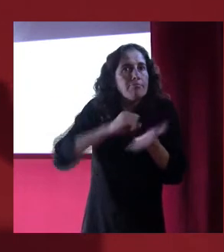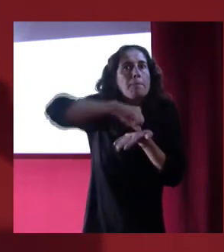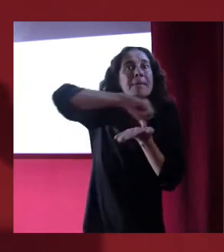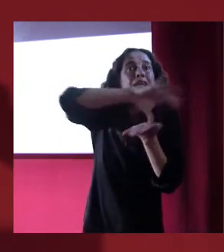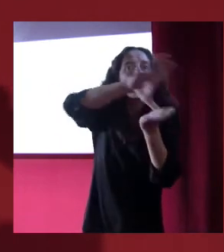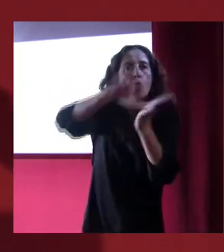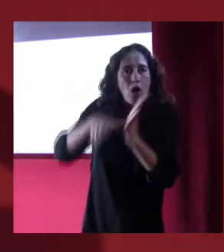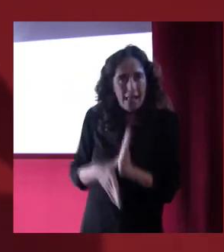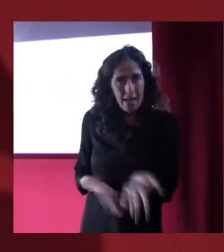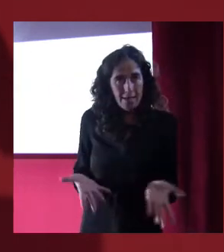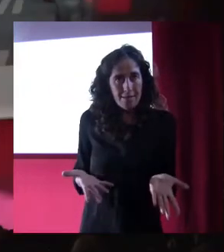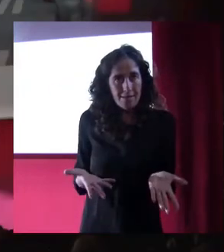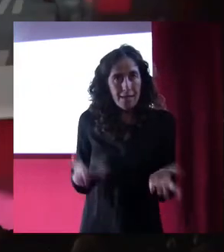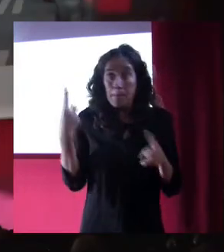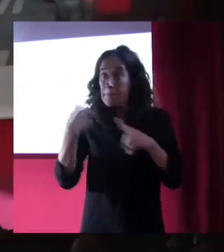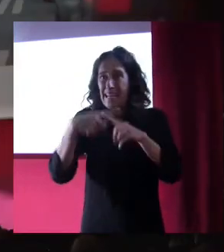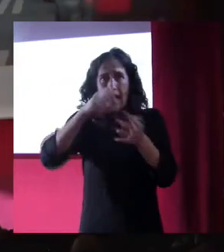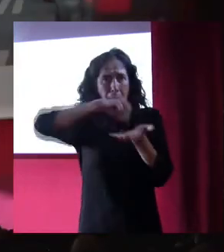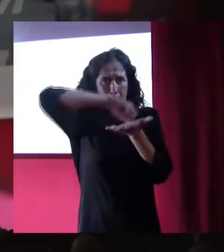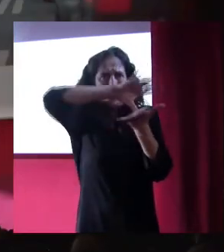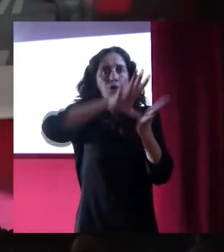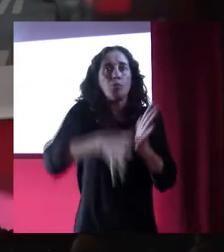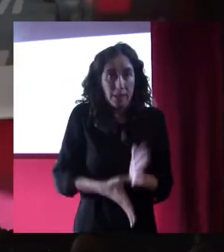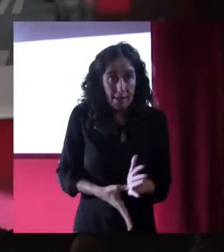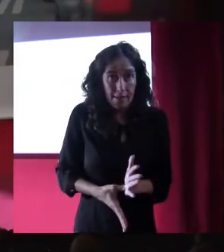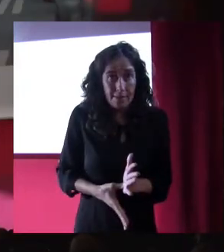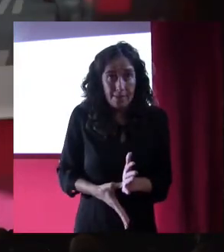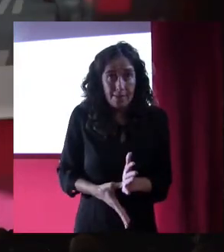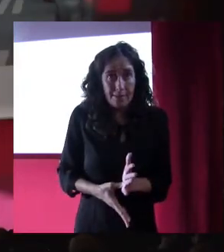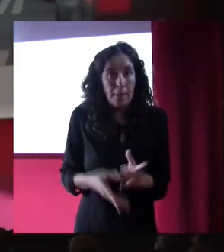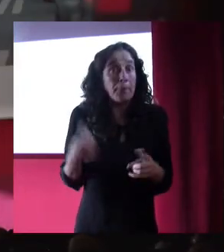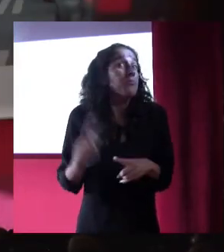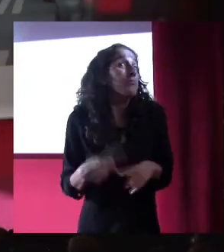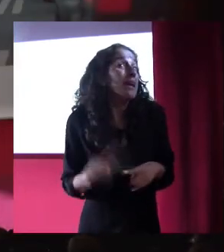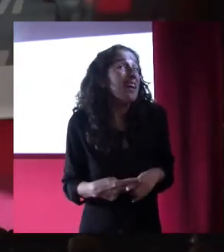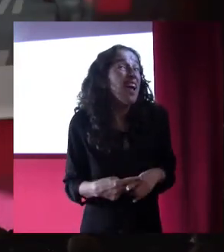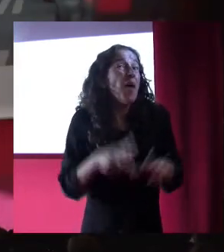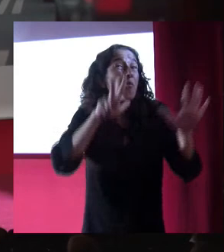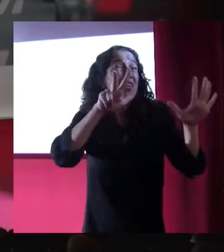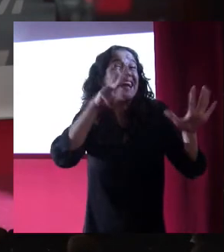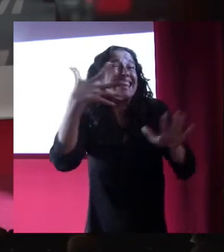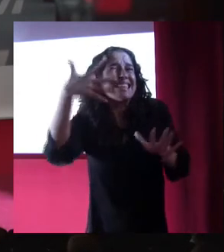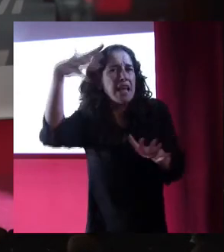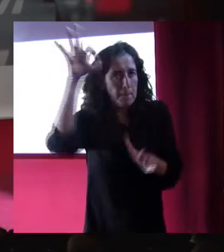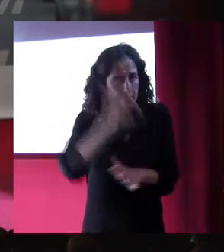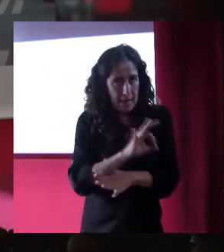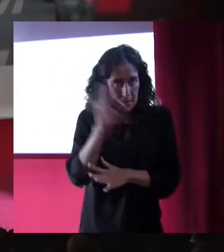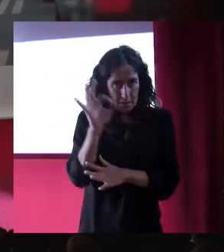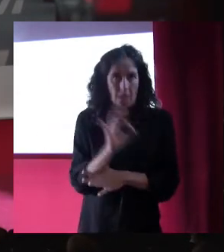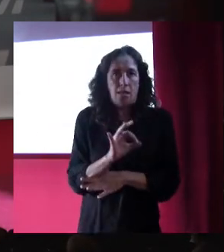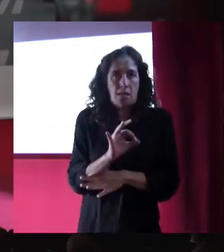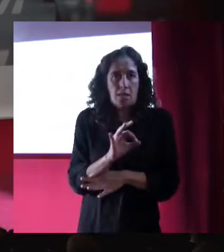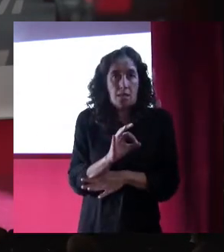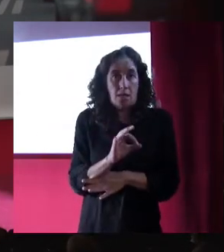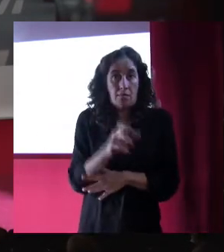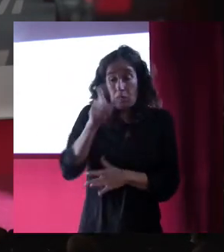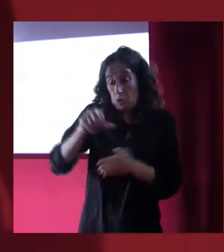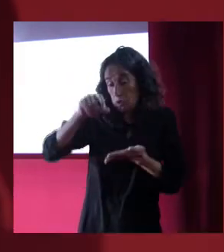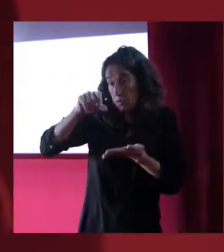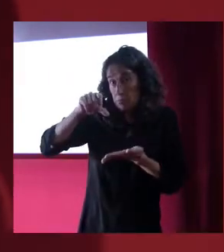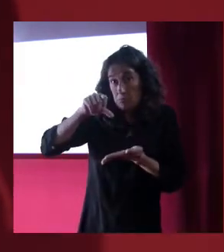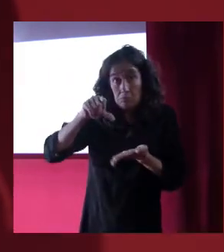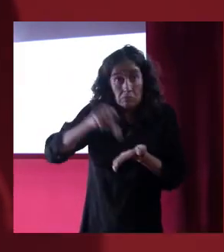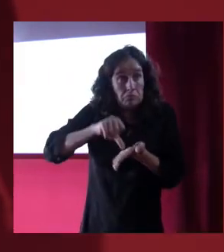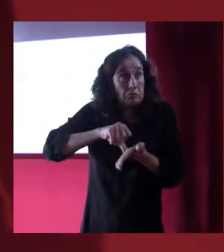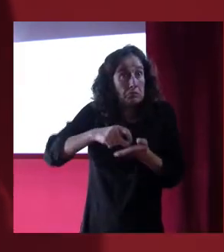metropolitanes. Per què cal que siguin metropolitanes? Doncs perquè el 85% dels barcelonins